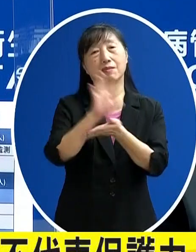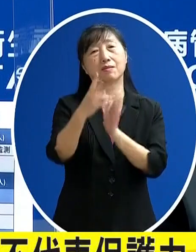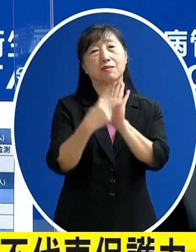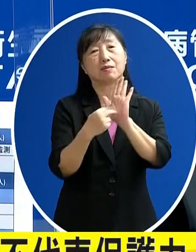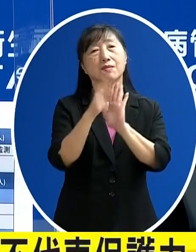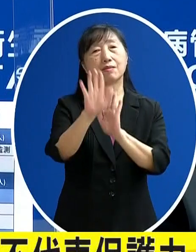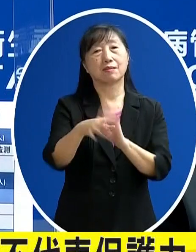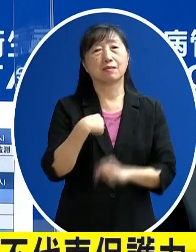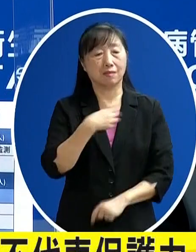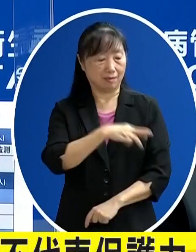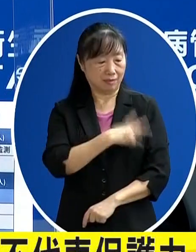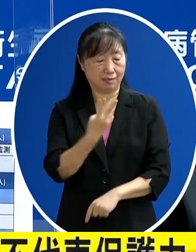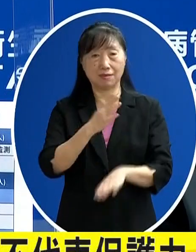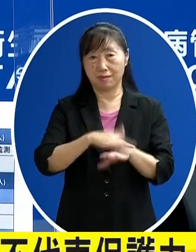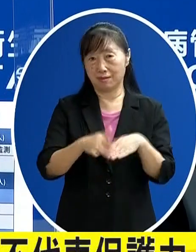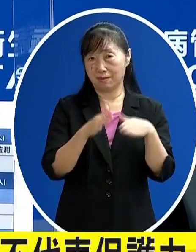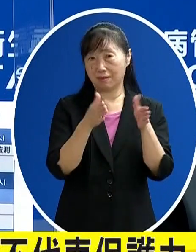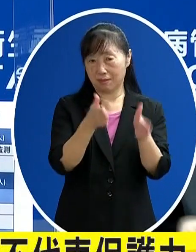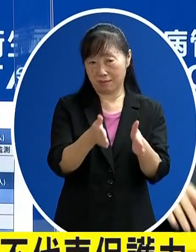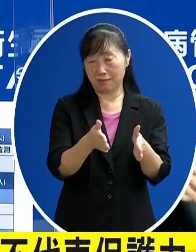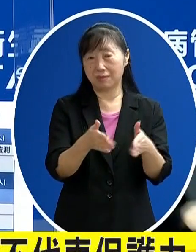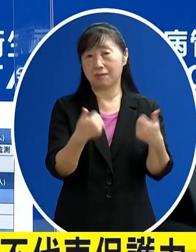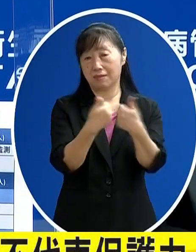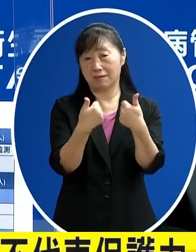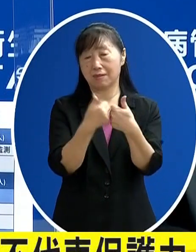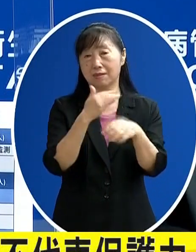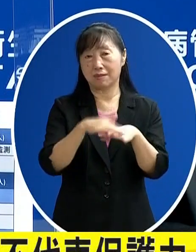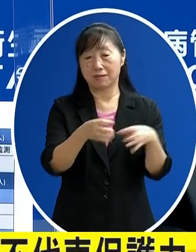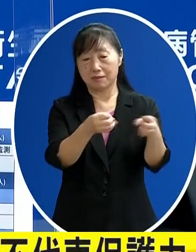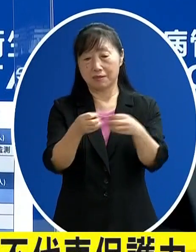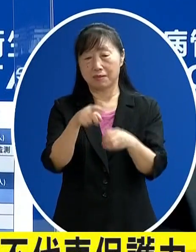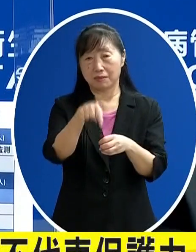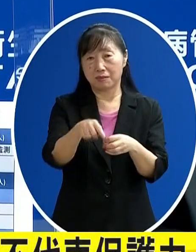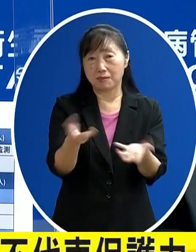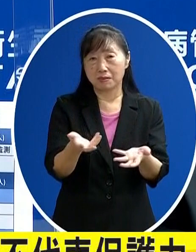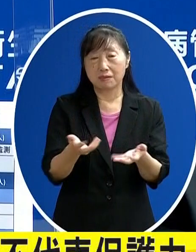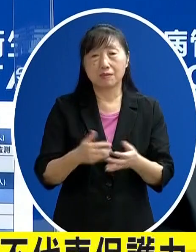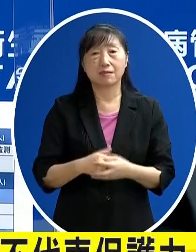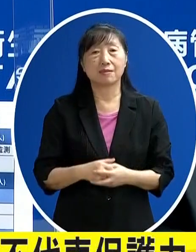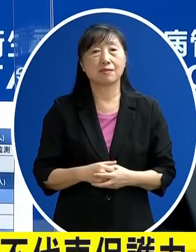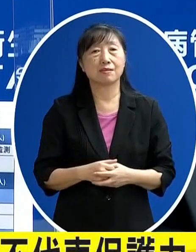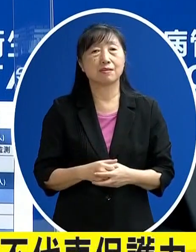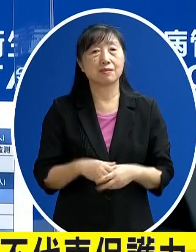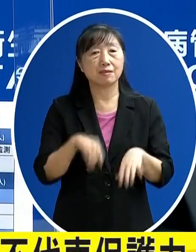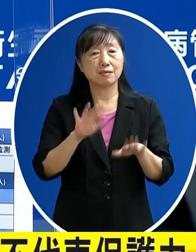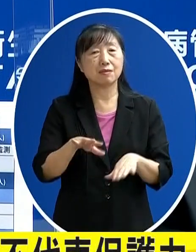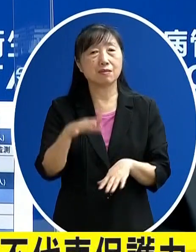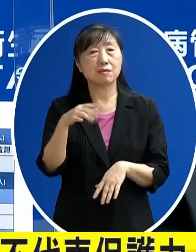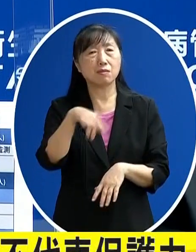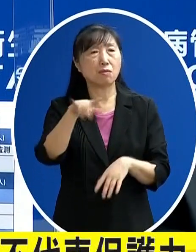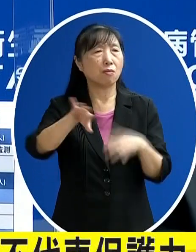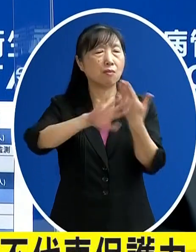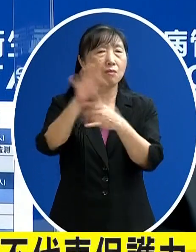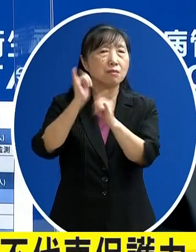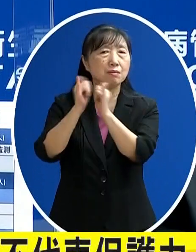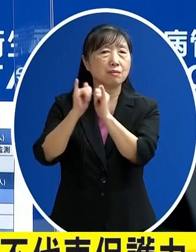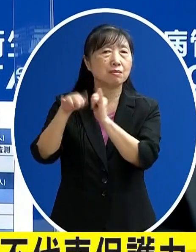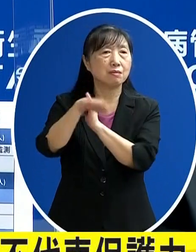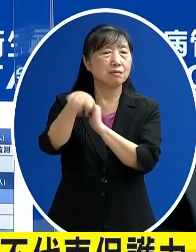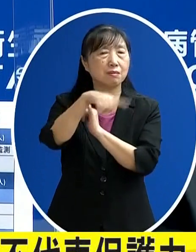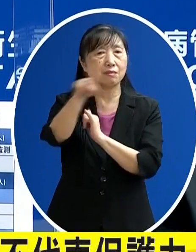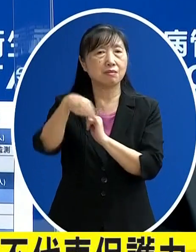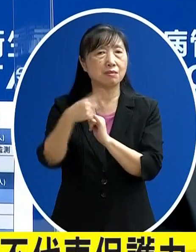告，我们礼拜三会开医疗应变组的会议，讨论相关的指引。那现在有一些社会上所那